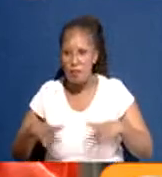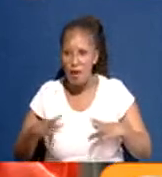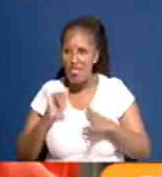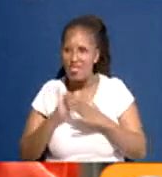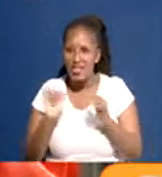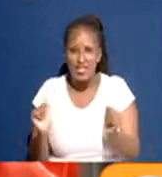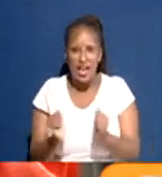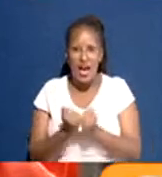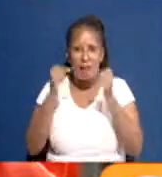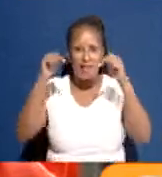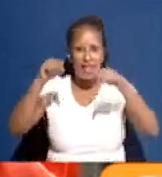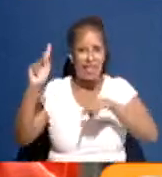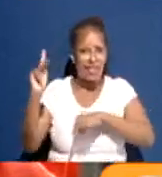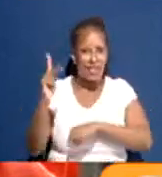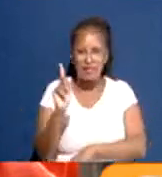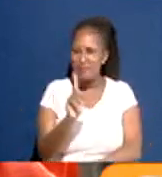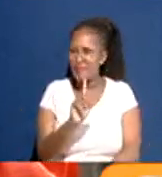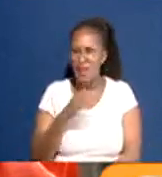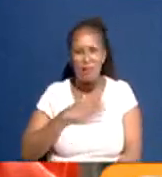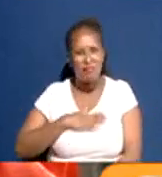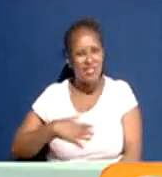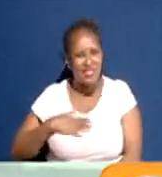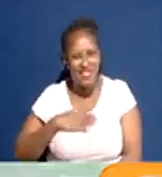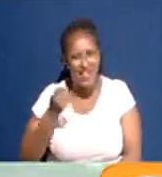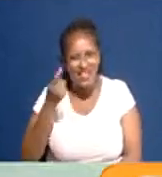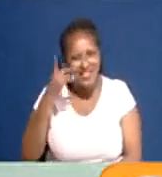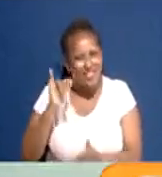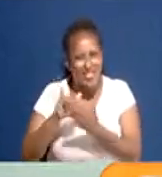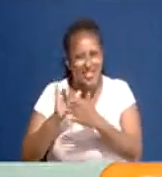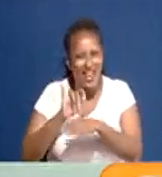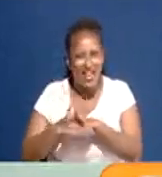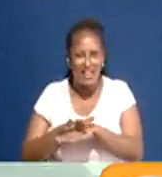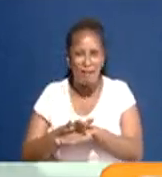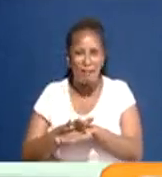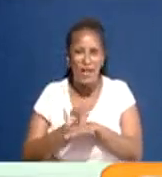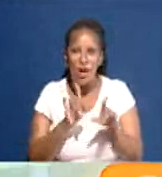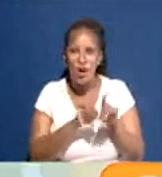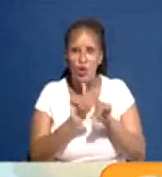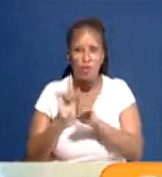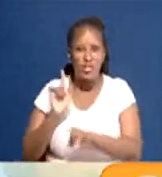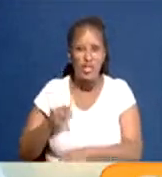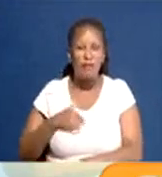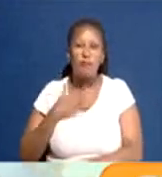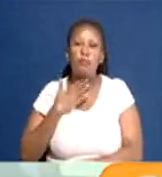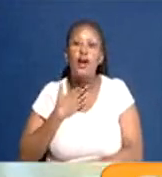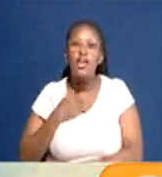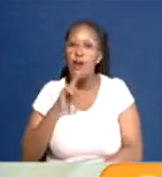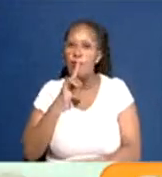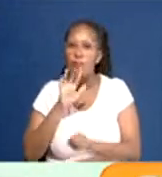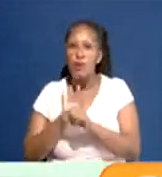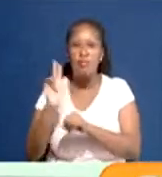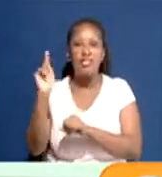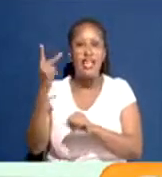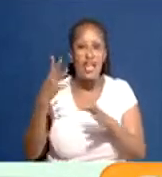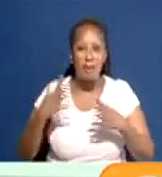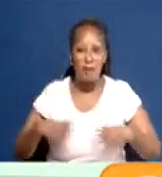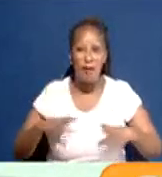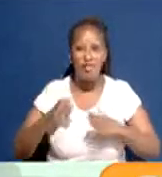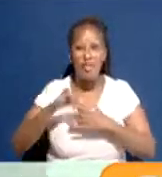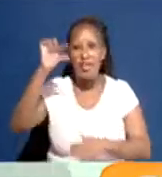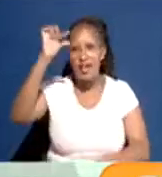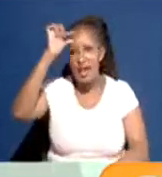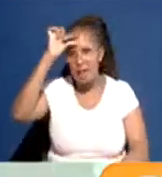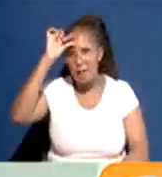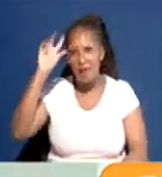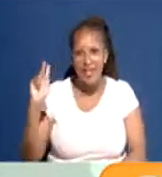will not happen in Kenya, good people. Please, tuelewana mapema. So, mimi nataka niwahakikishie wa Kenya, serikali ya